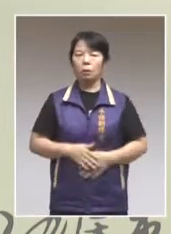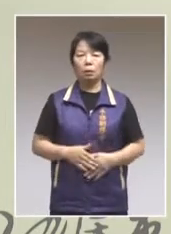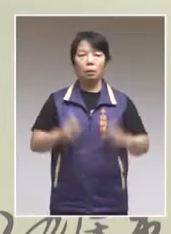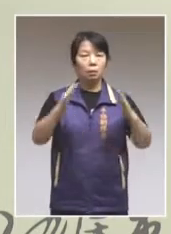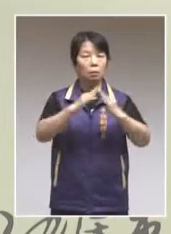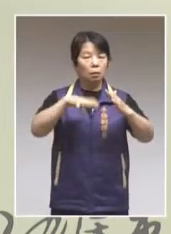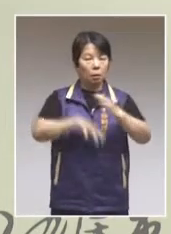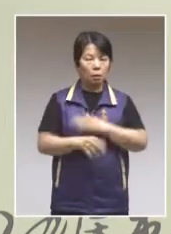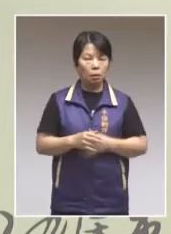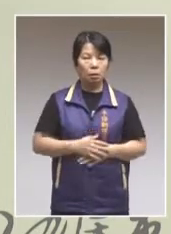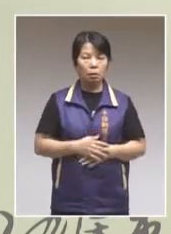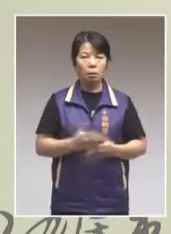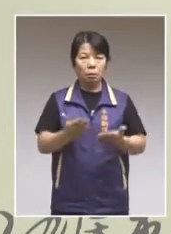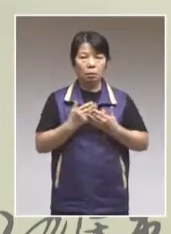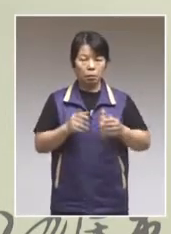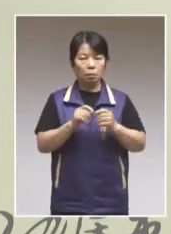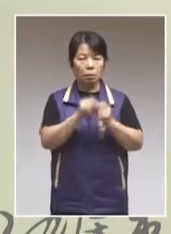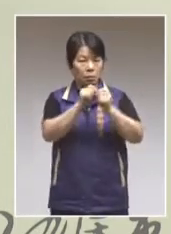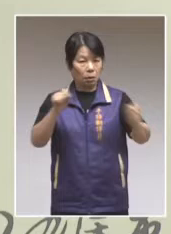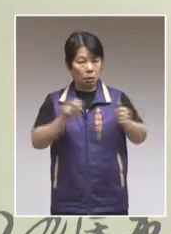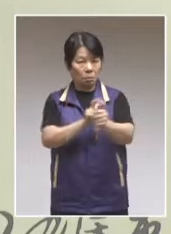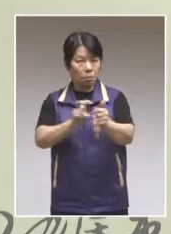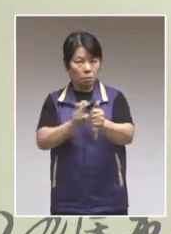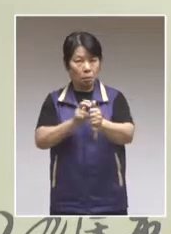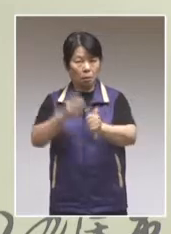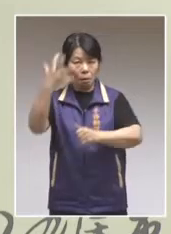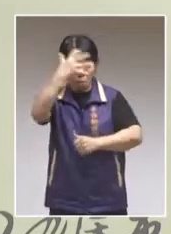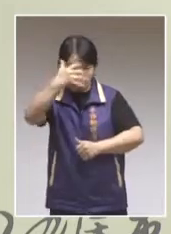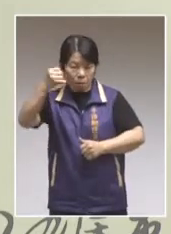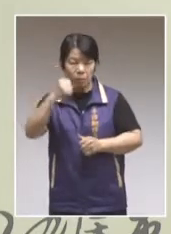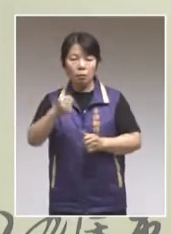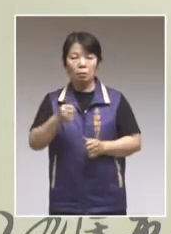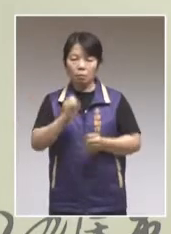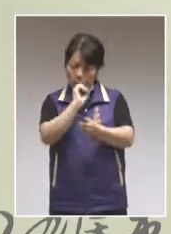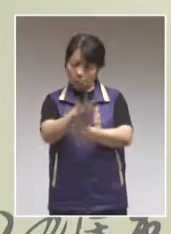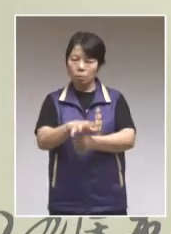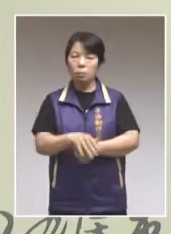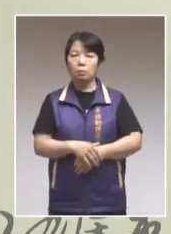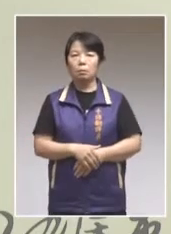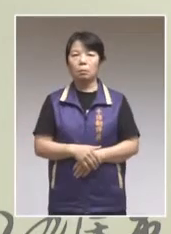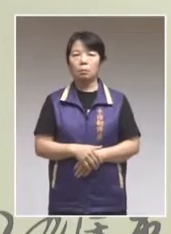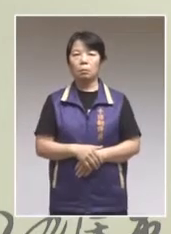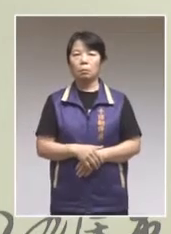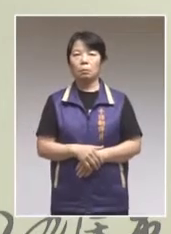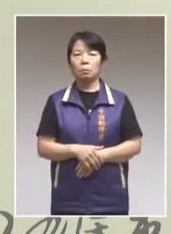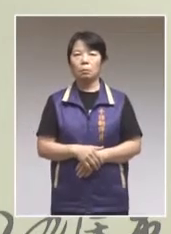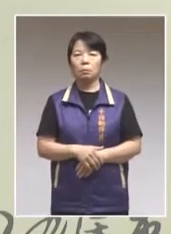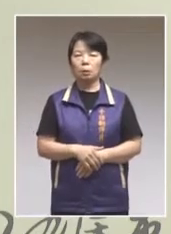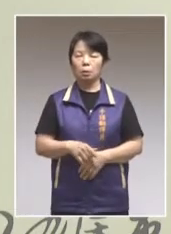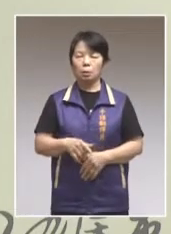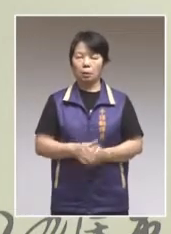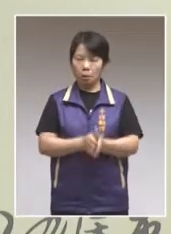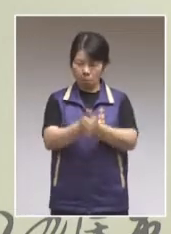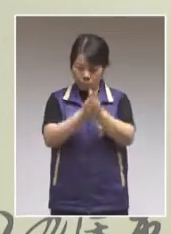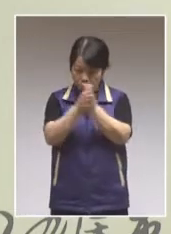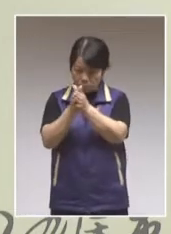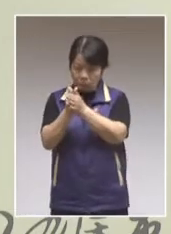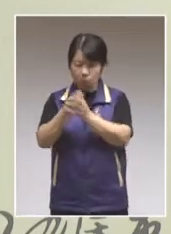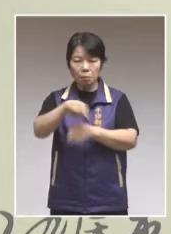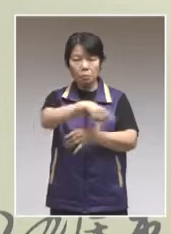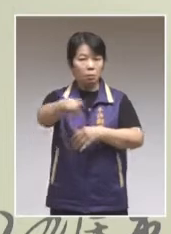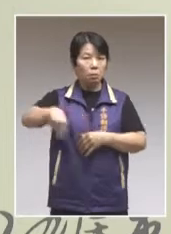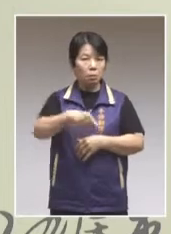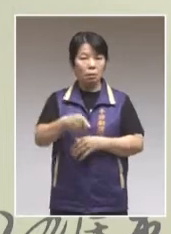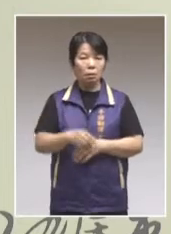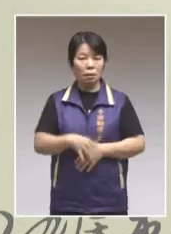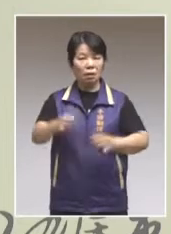受长照服务的长辈，好、哦，我们要不是要求了哈、哦，我们也要拜托大家，好、哦，这些人你不要